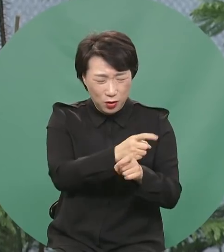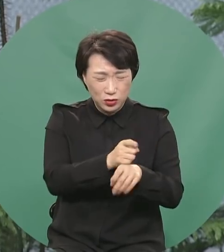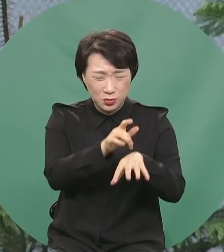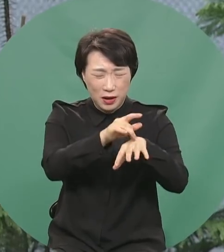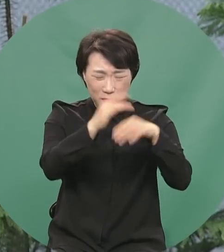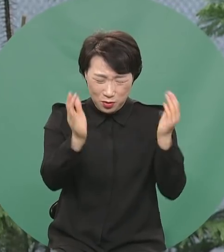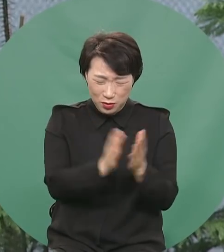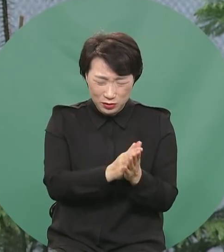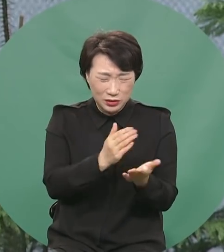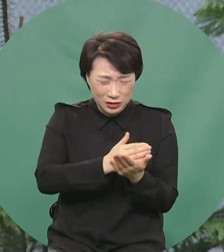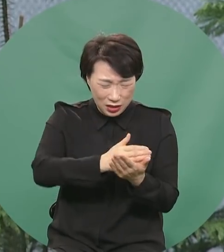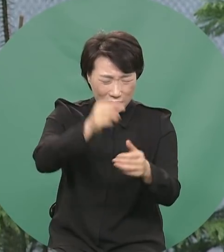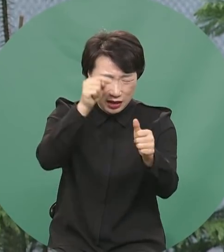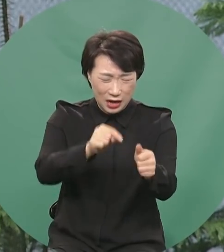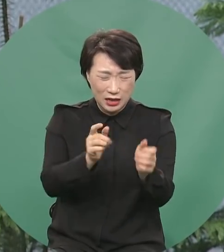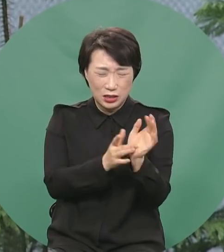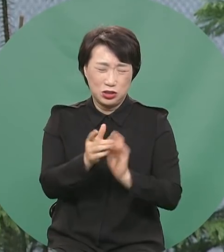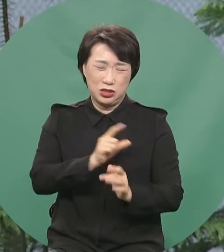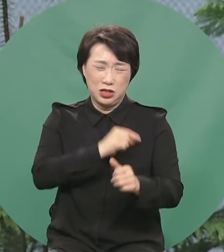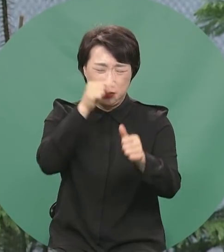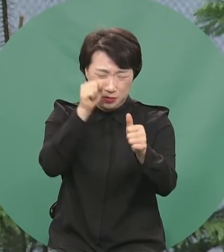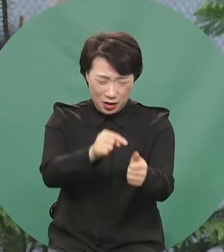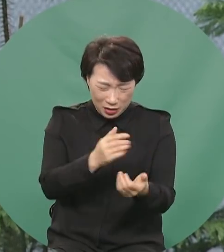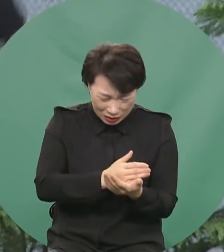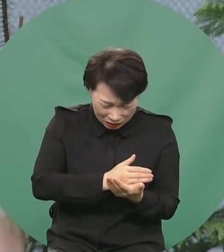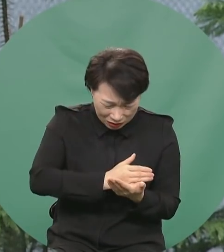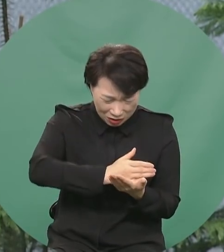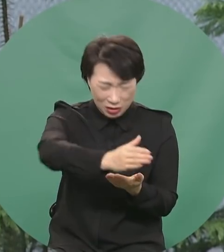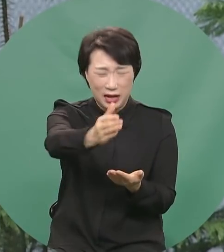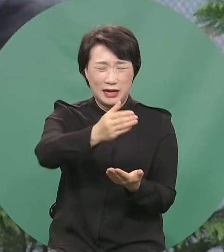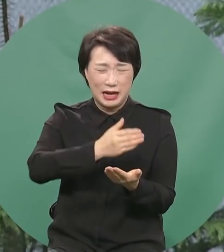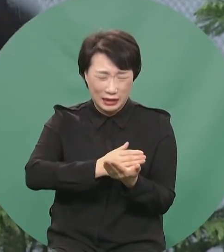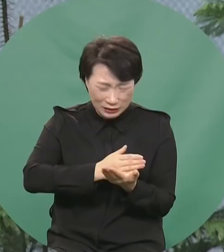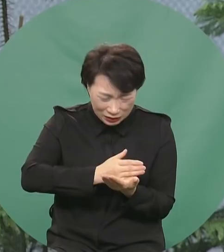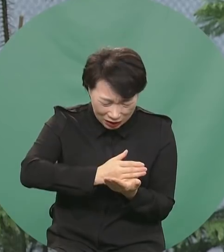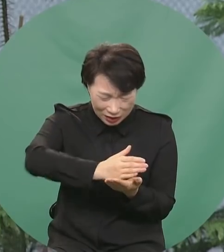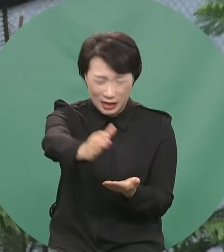가지고 떠나가라. 예수 명하노니 떠나가라.